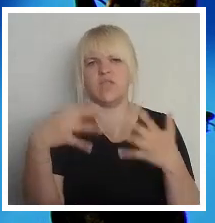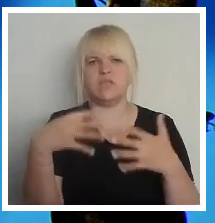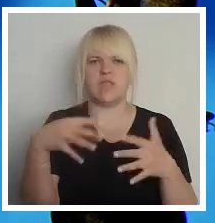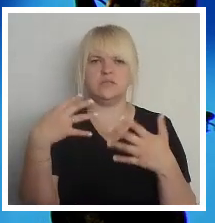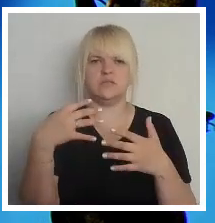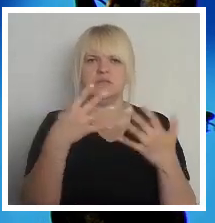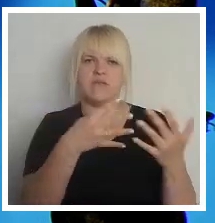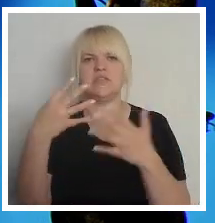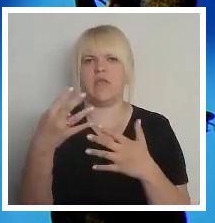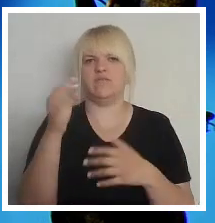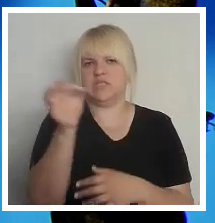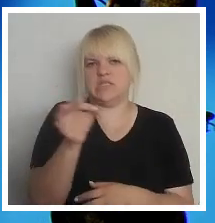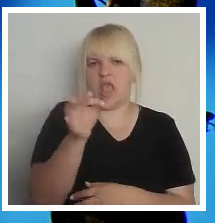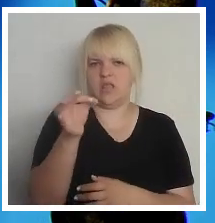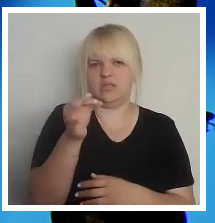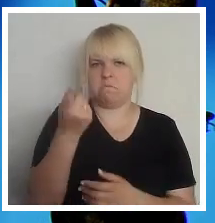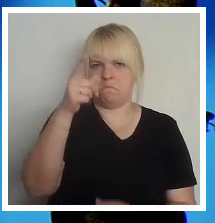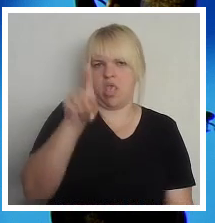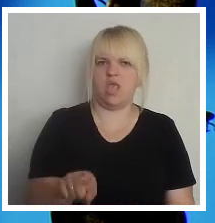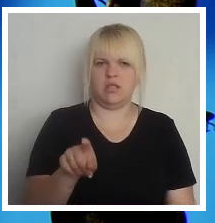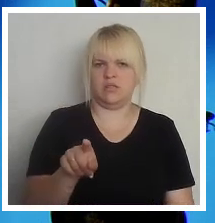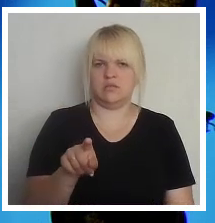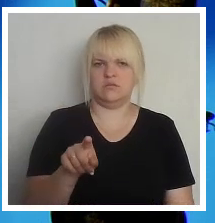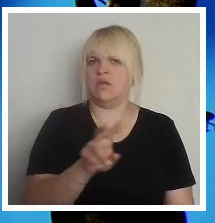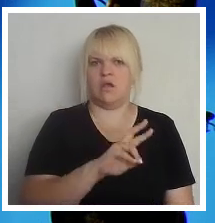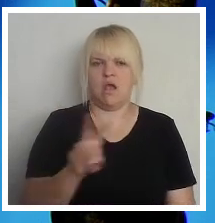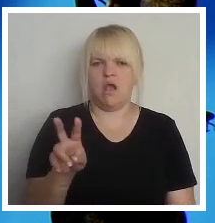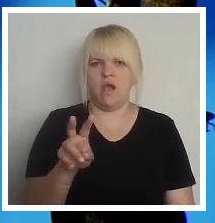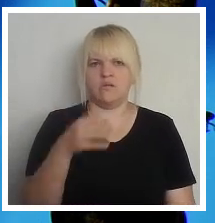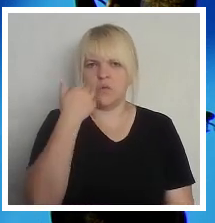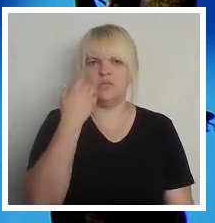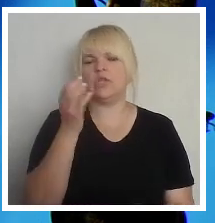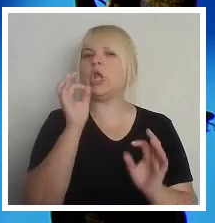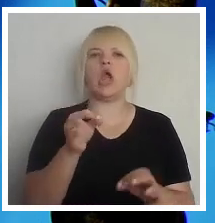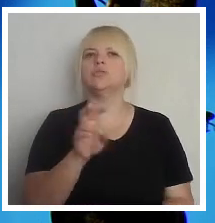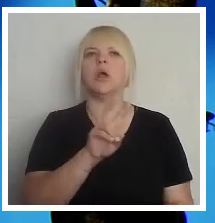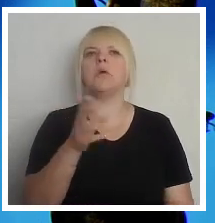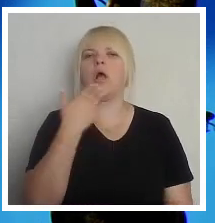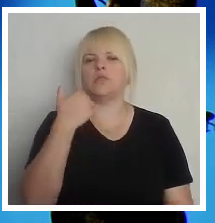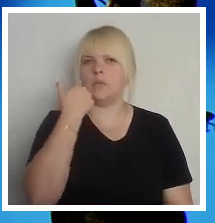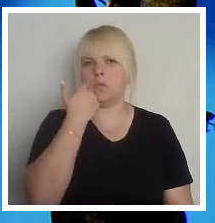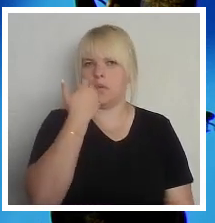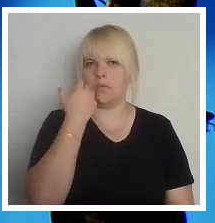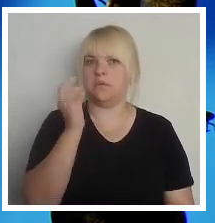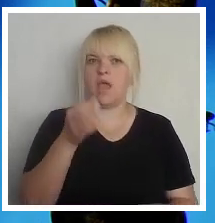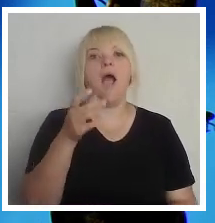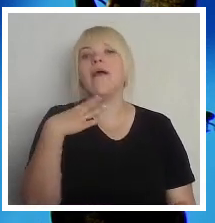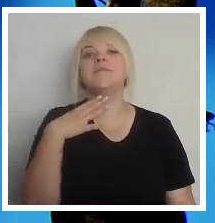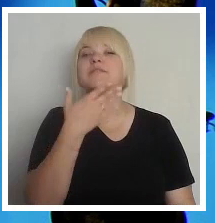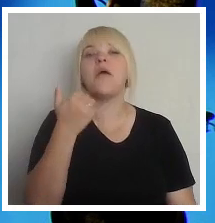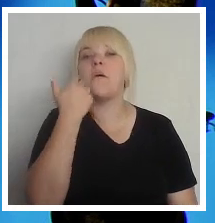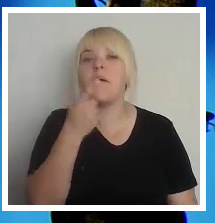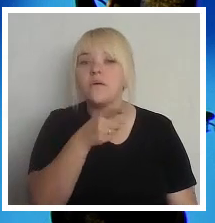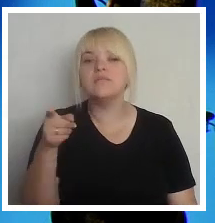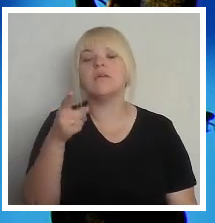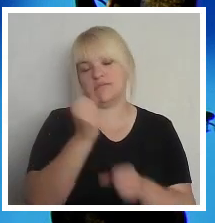99 centus mēnesī. Tiešām, kā mums nav kauna, vai ne? Kāpēc nav kauns? Tāpēc, ka tas ir darbs.